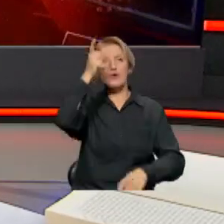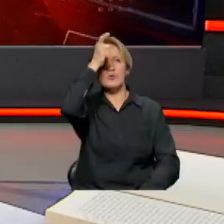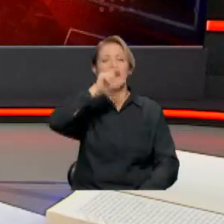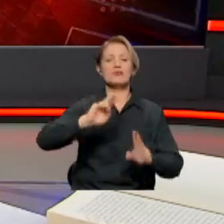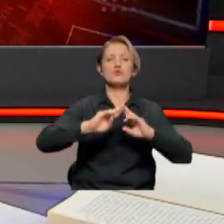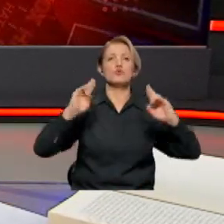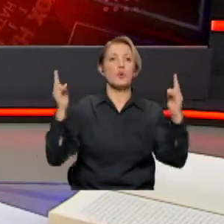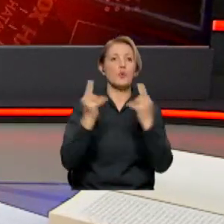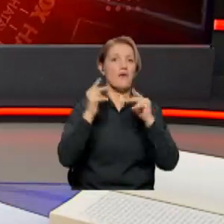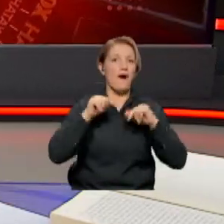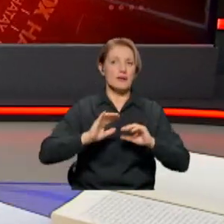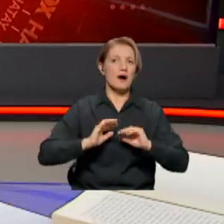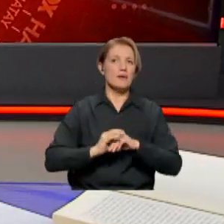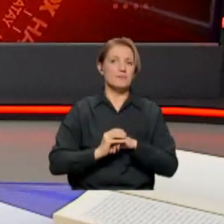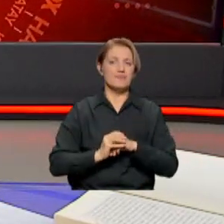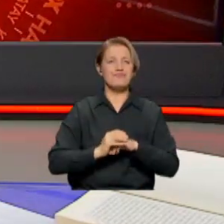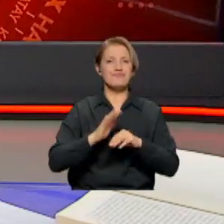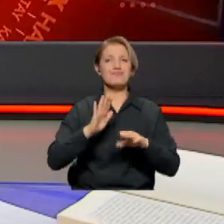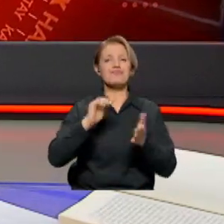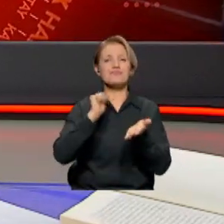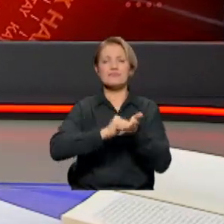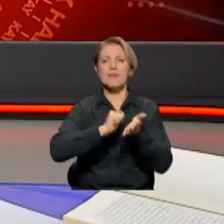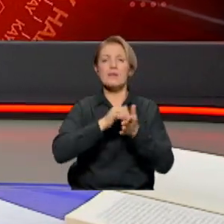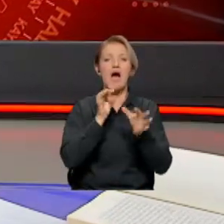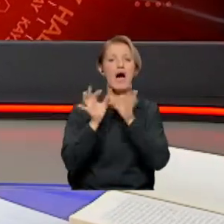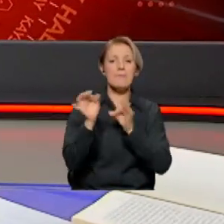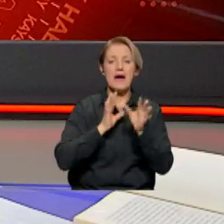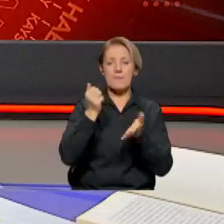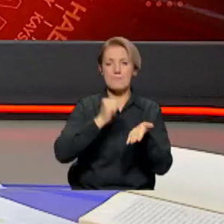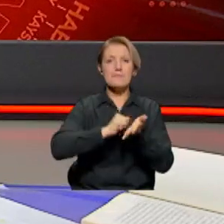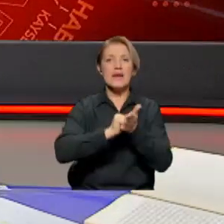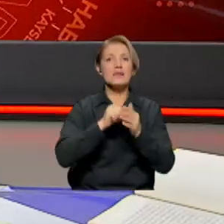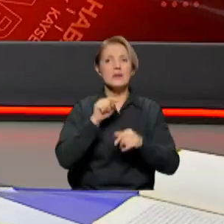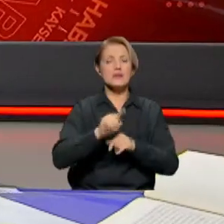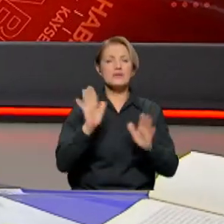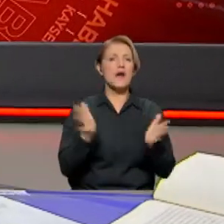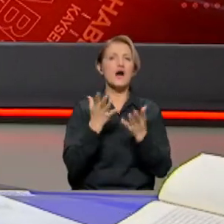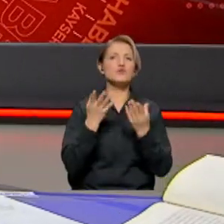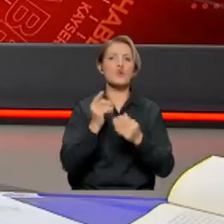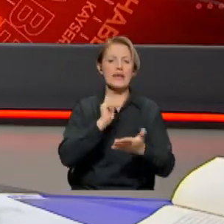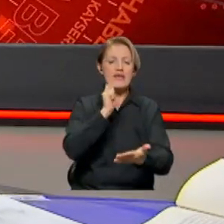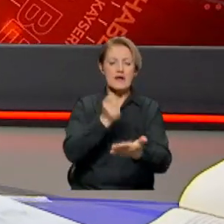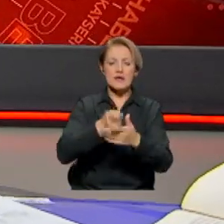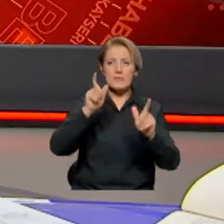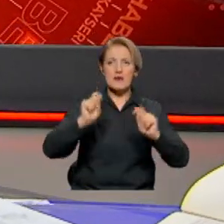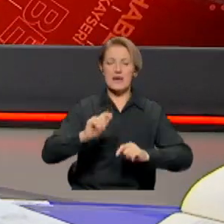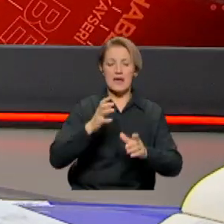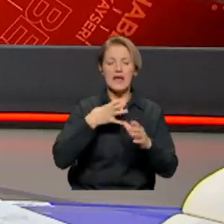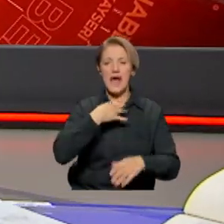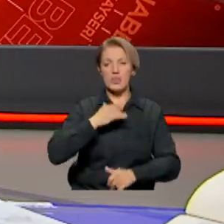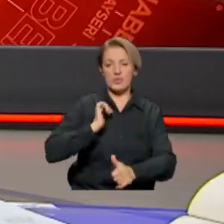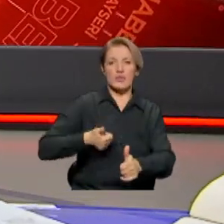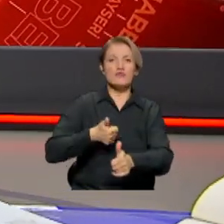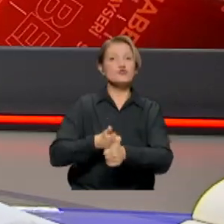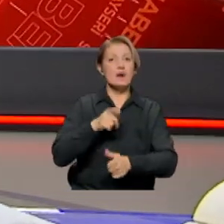değil dünyada da Medya Haber medyası mecralarından daha çok yatırım yapıp kendi danışmanlar